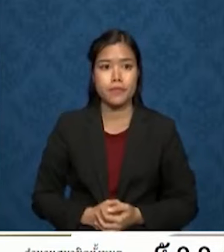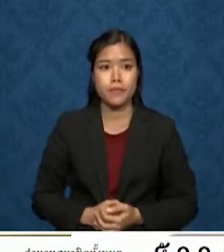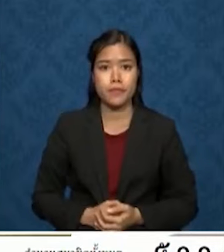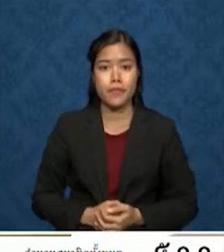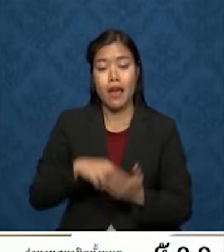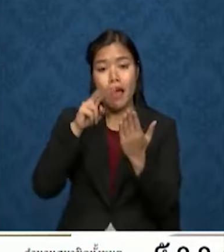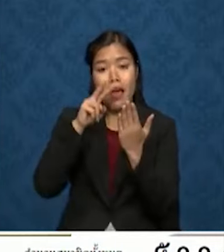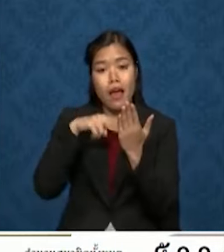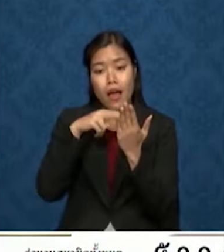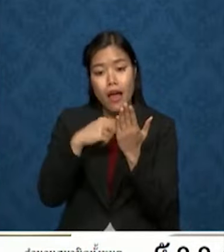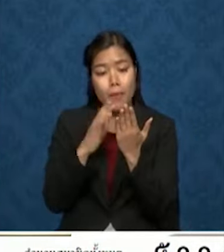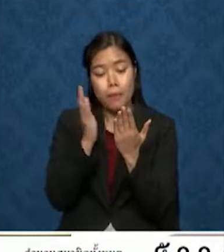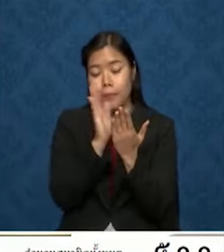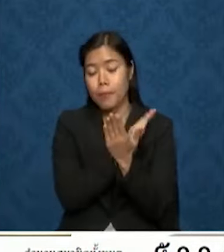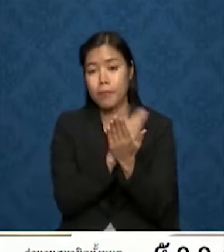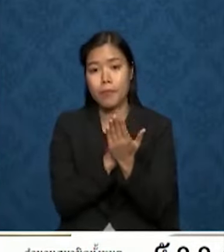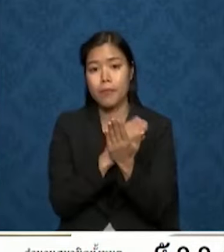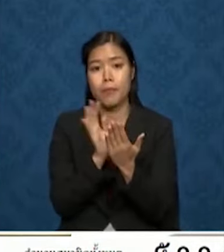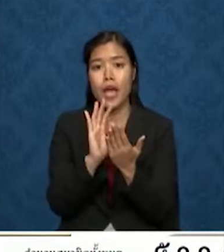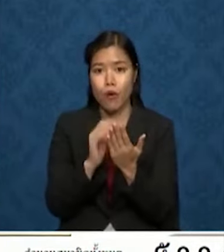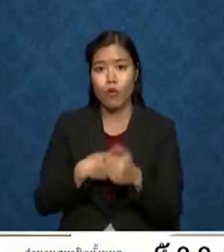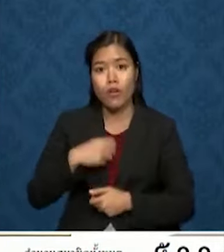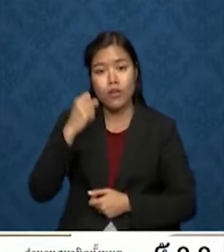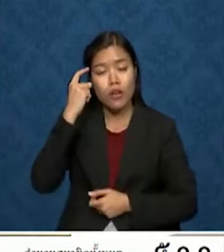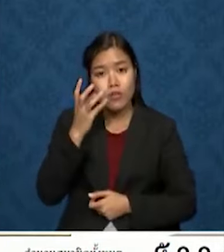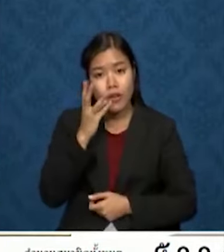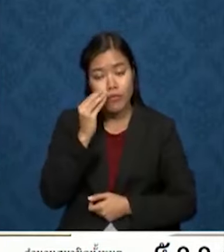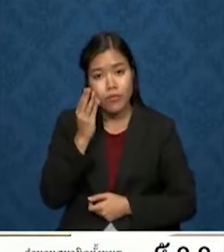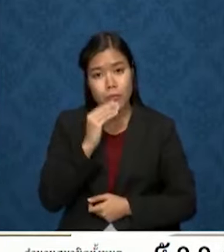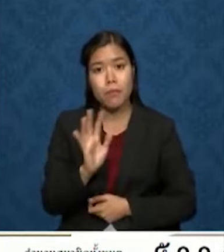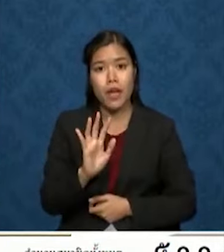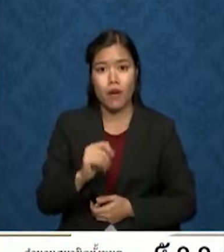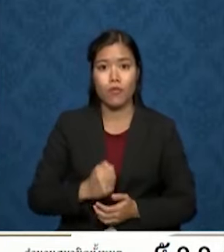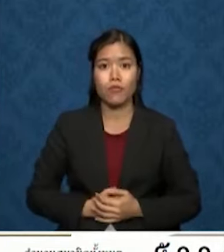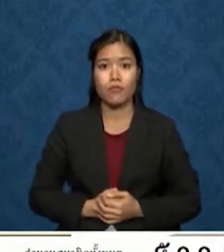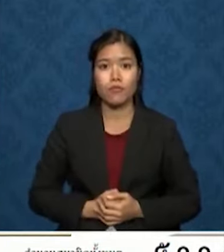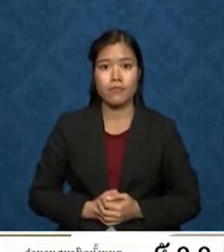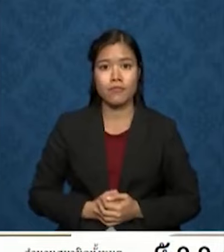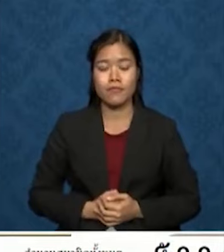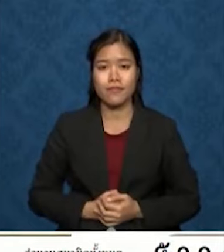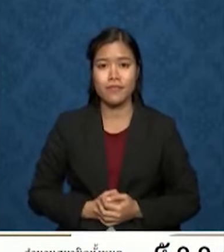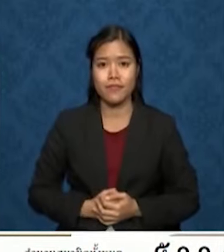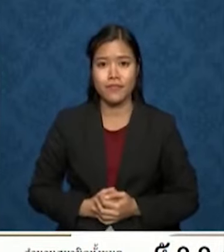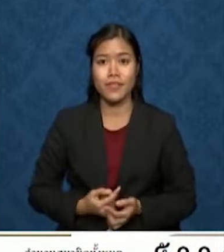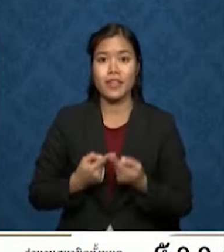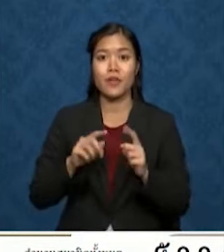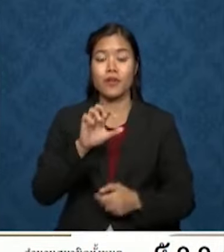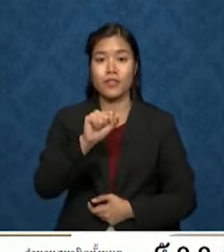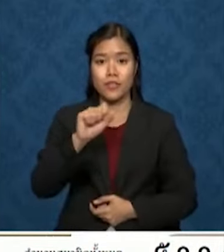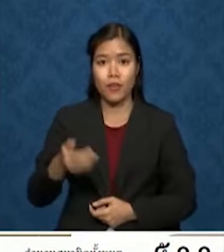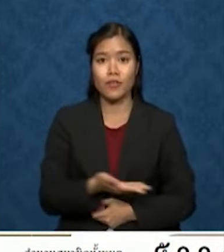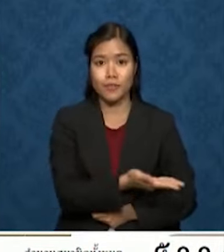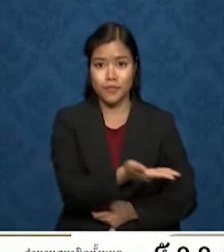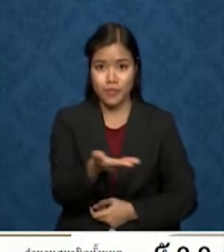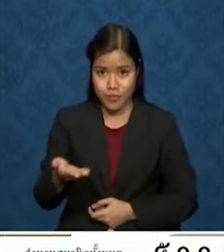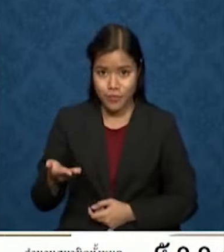ไม่อ่านไม่ทำคเข้าใจเอากระสังใรเชีว่าแต่สำหรสภาพุททะสะดอนในที่แห่งนี้ ที่เป